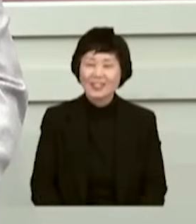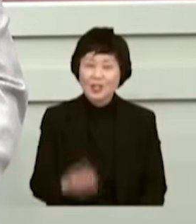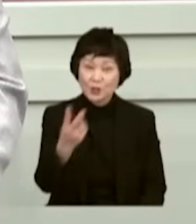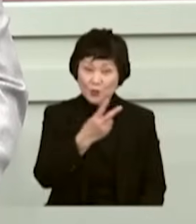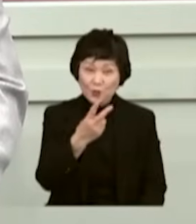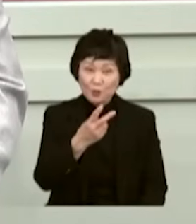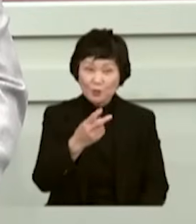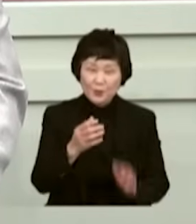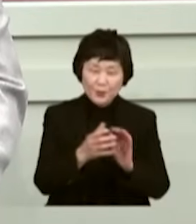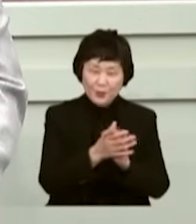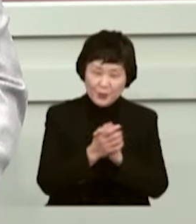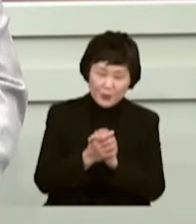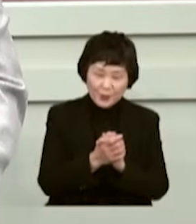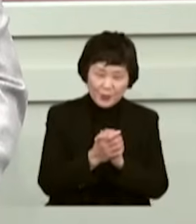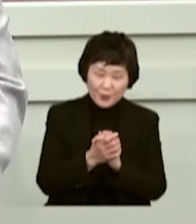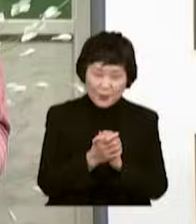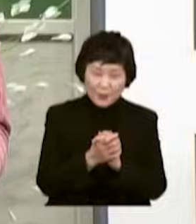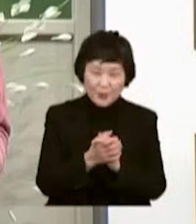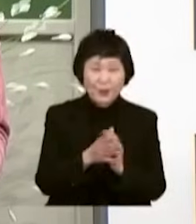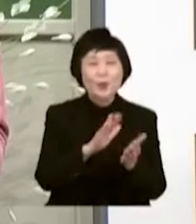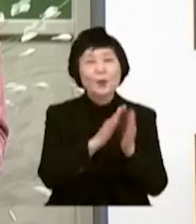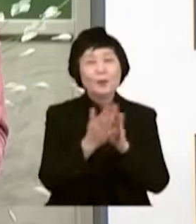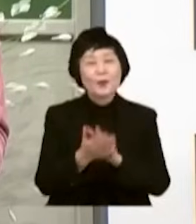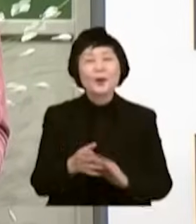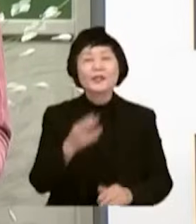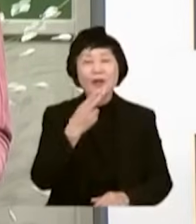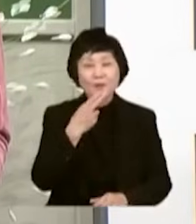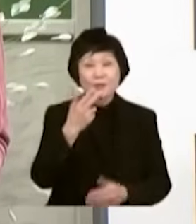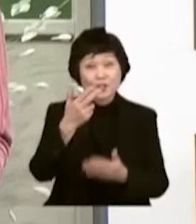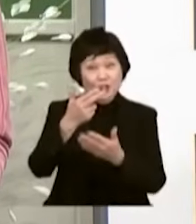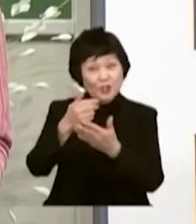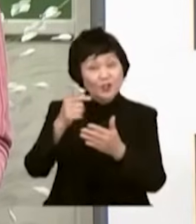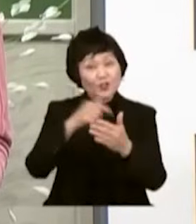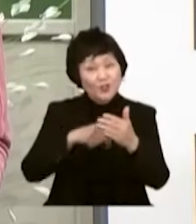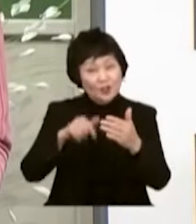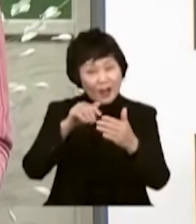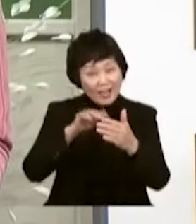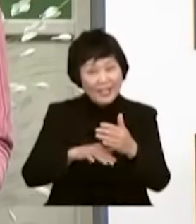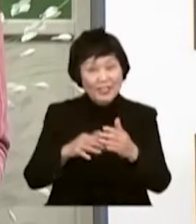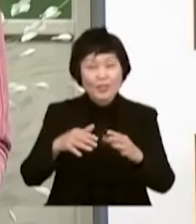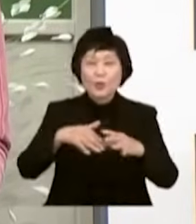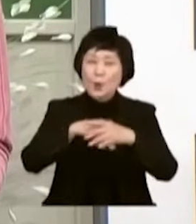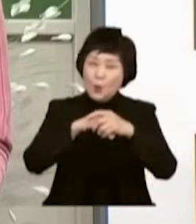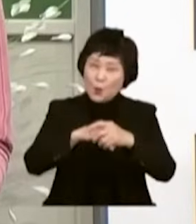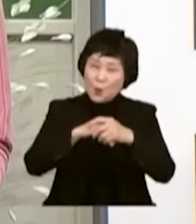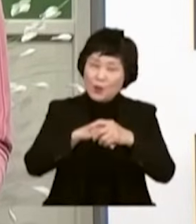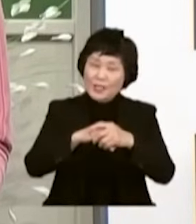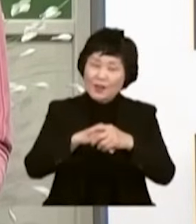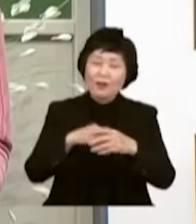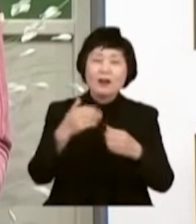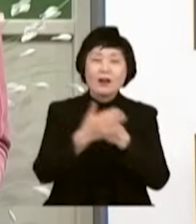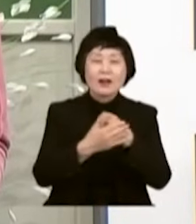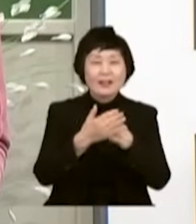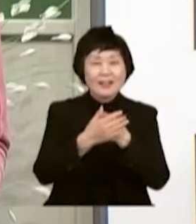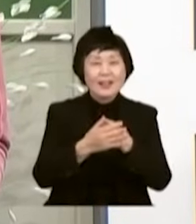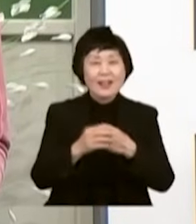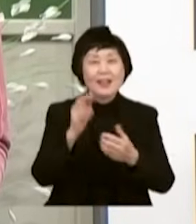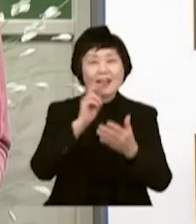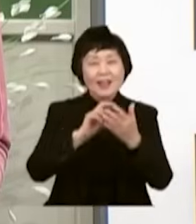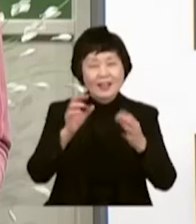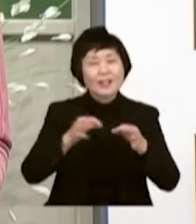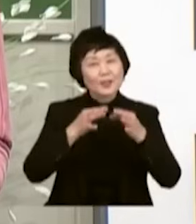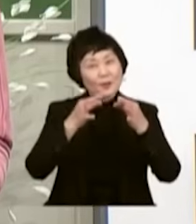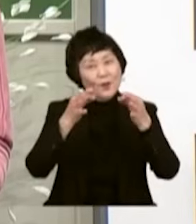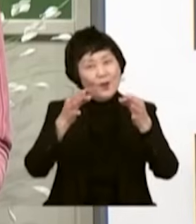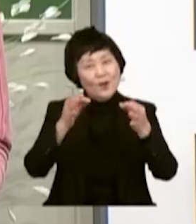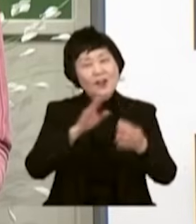그 우정 변치 않고 네. 주 안에서 손 꼭 잡고 은혜란 찬양 부르는데 아주 감동이네요. 그러니까요. 네.